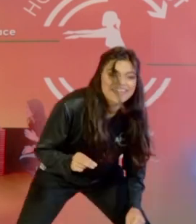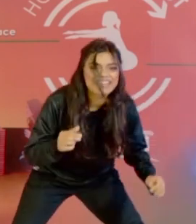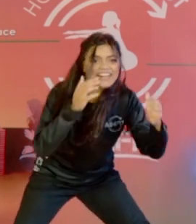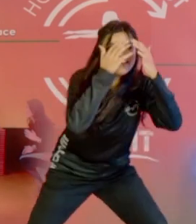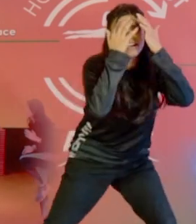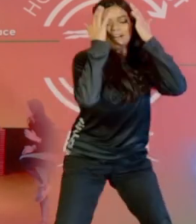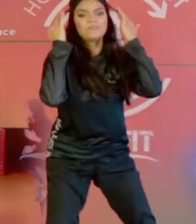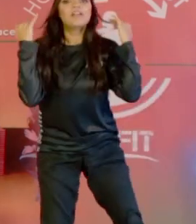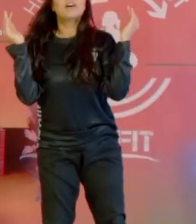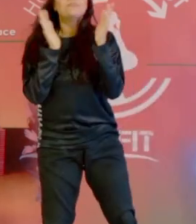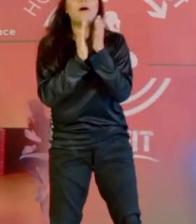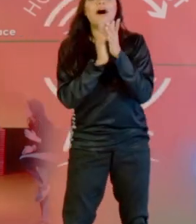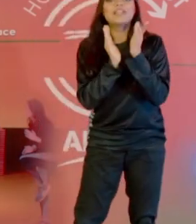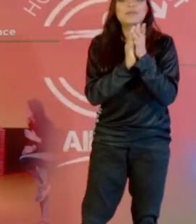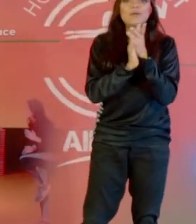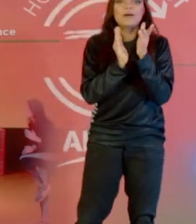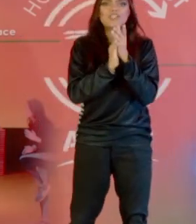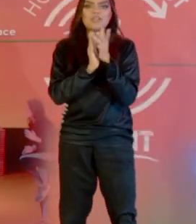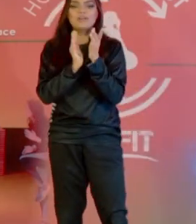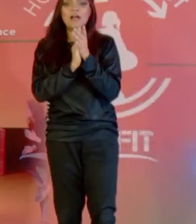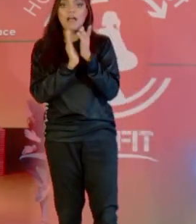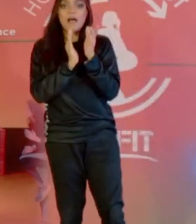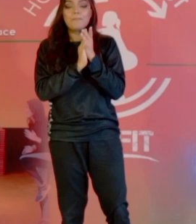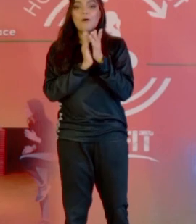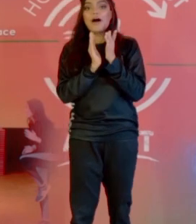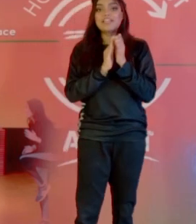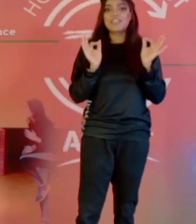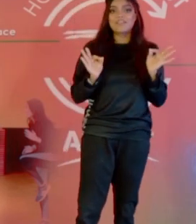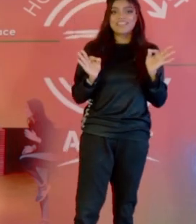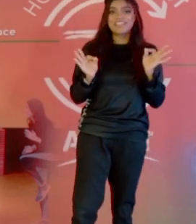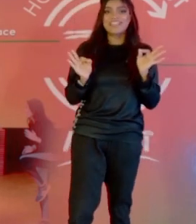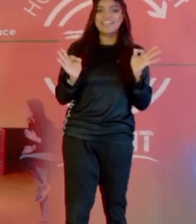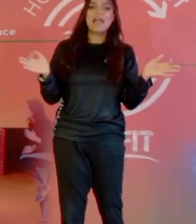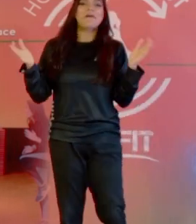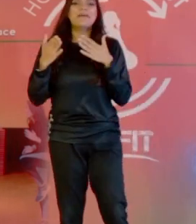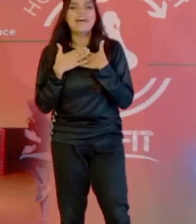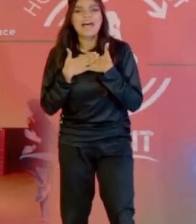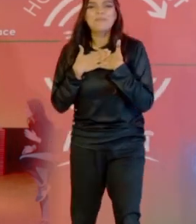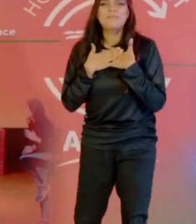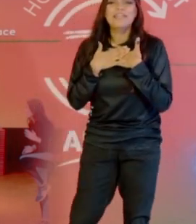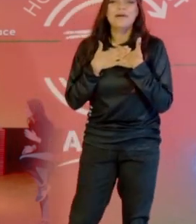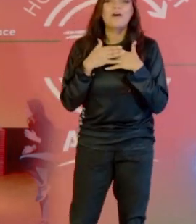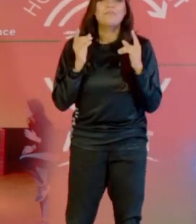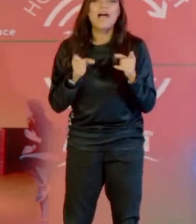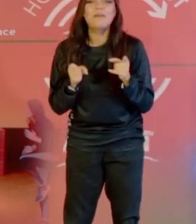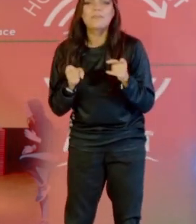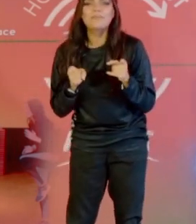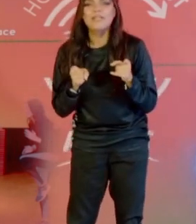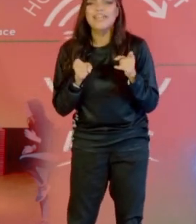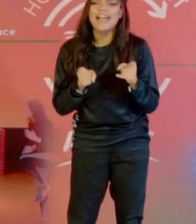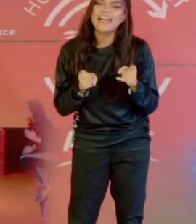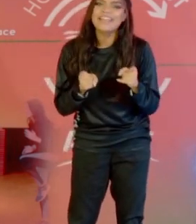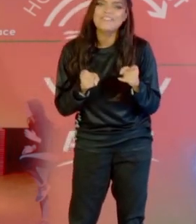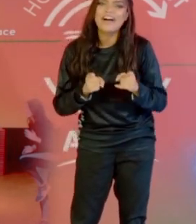और खत्म। बहुत खूब बच्चों, बहुत अच्छी वर्जिश की। मेरा नाम है मरियम और मैं अब